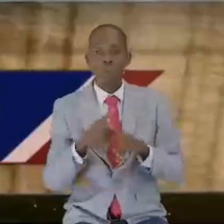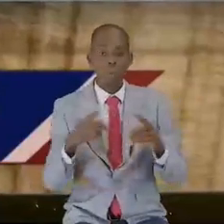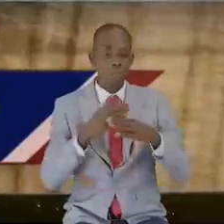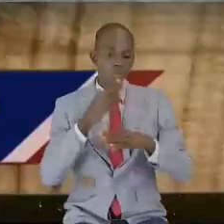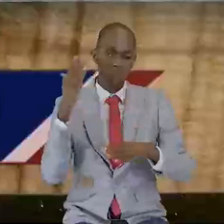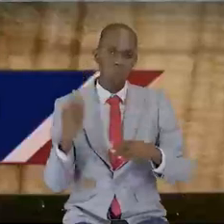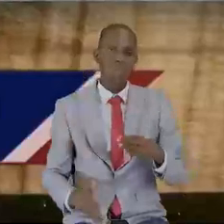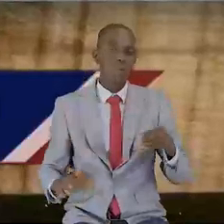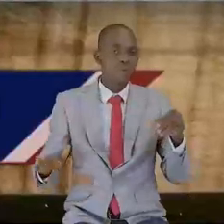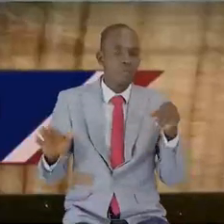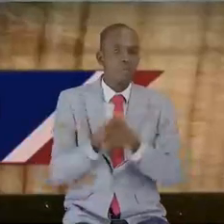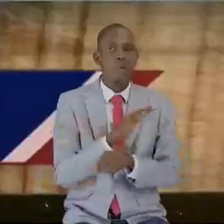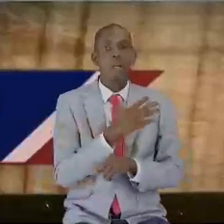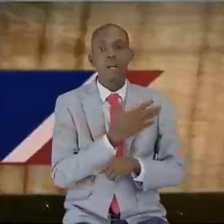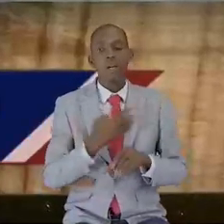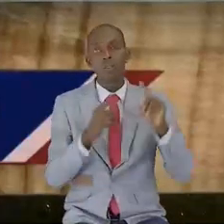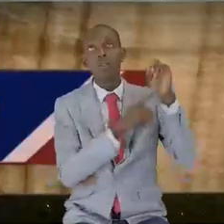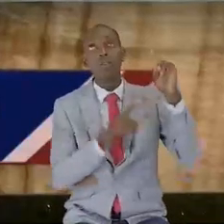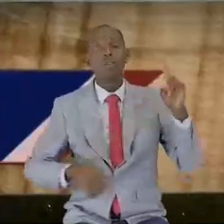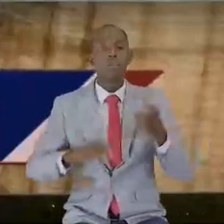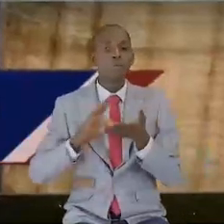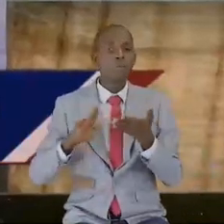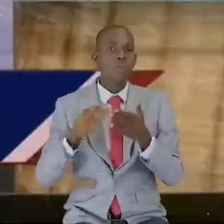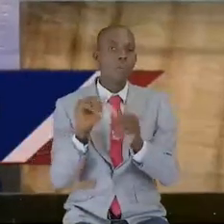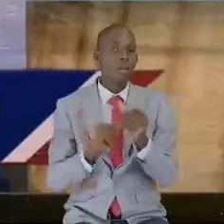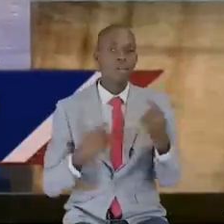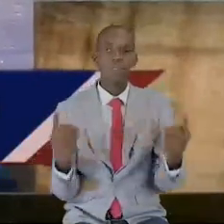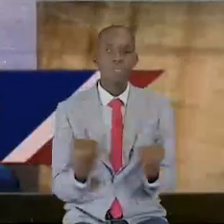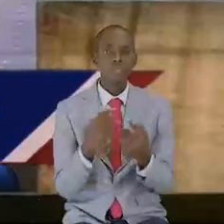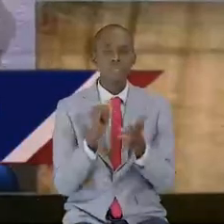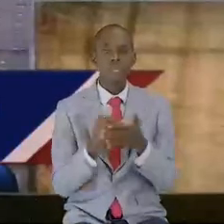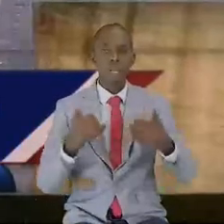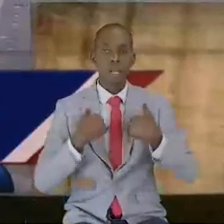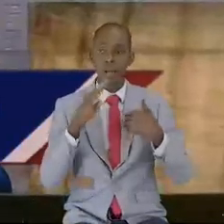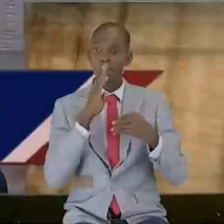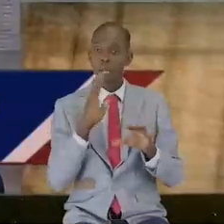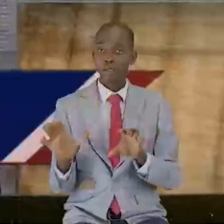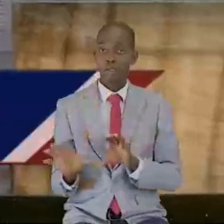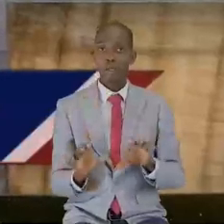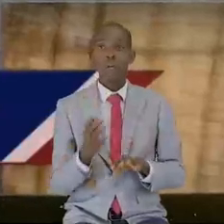est complète. Et le Seigneur pardonne tout péché qui était commis et